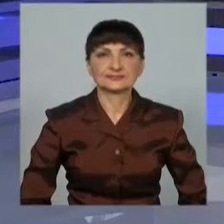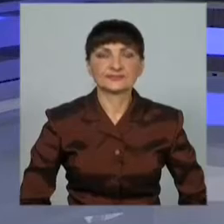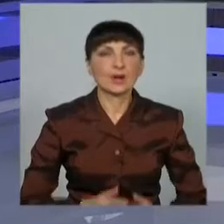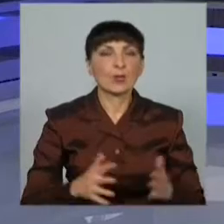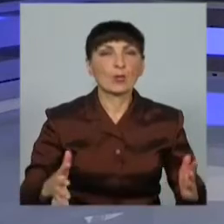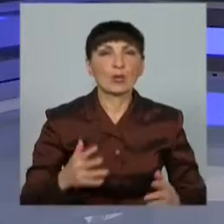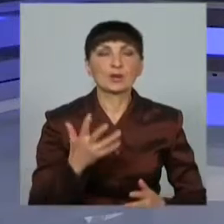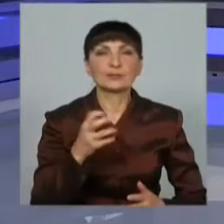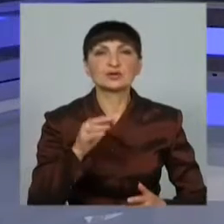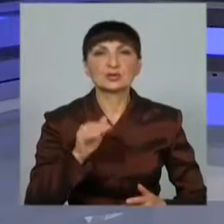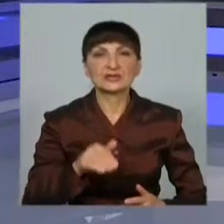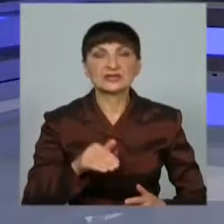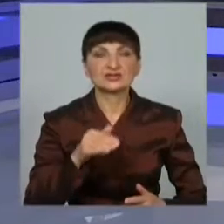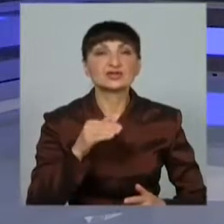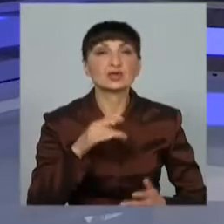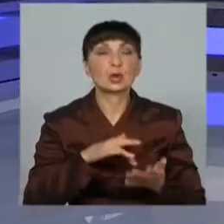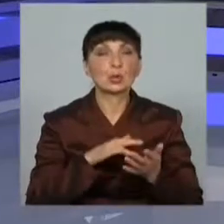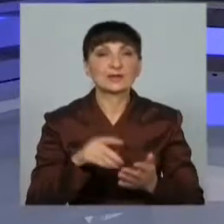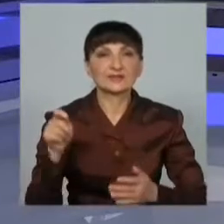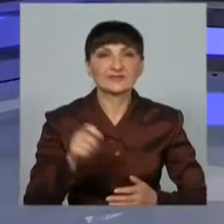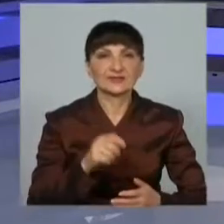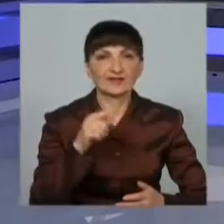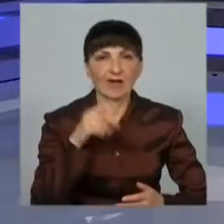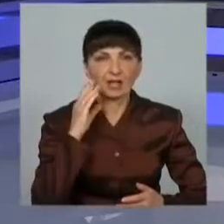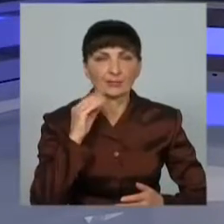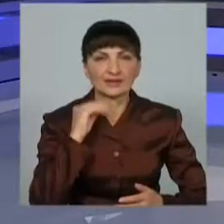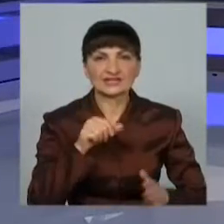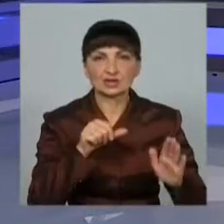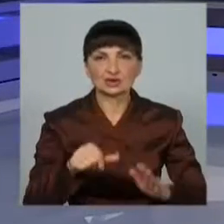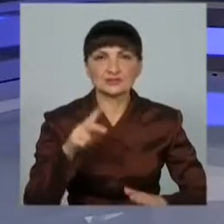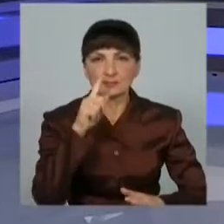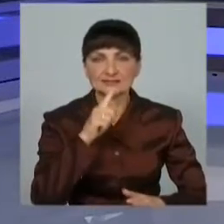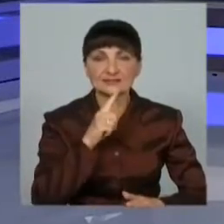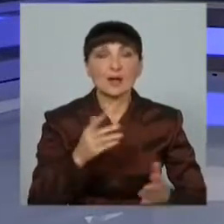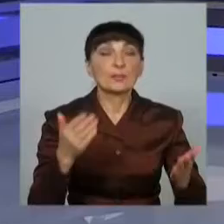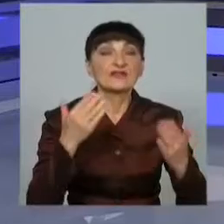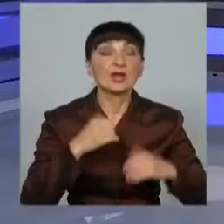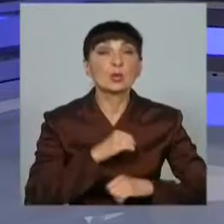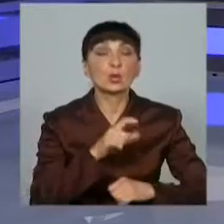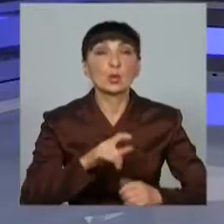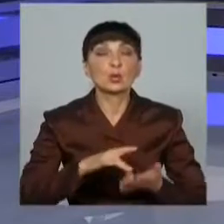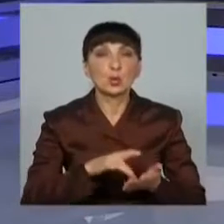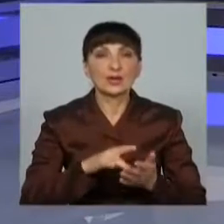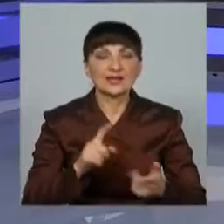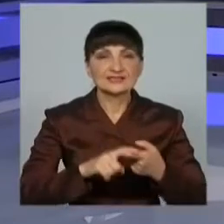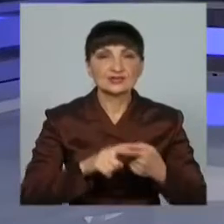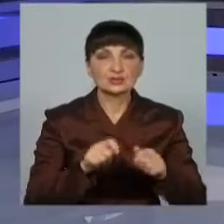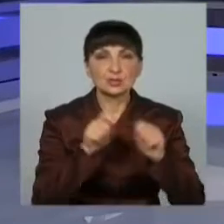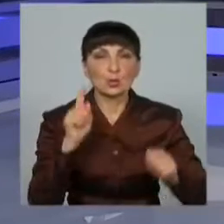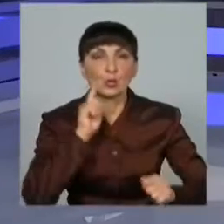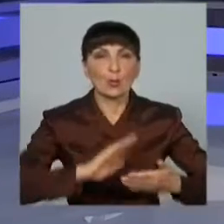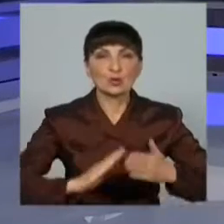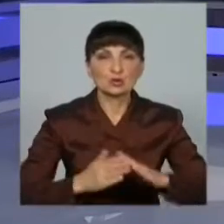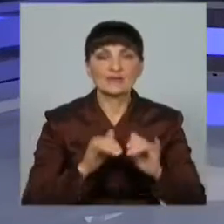Более полумиллиона туристов побывали в Алматы за полгода. Привлечь такое количество отдыхающих удалось за счет создания комфортных